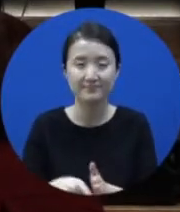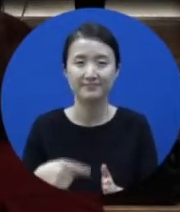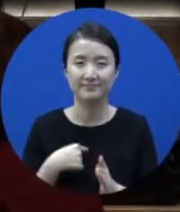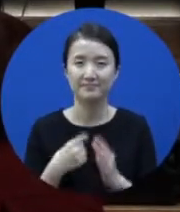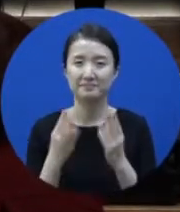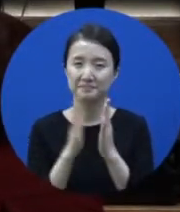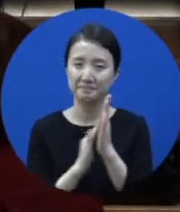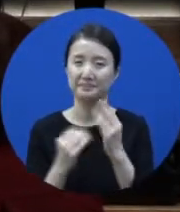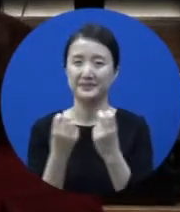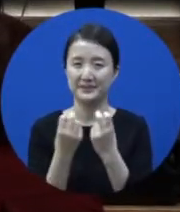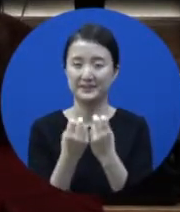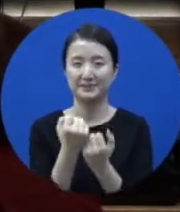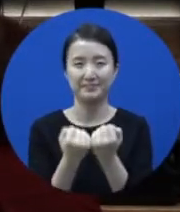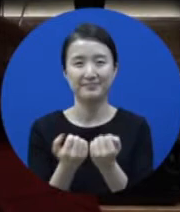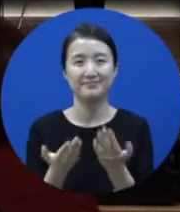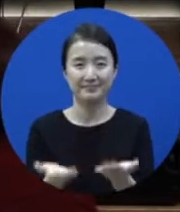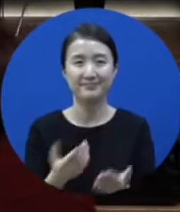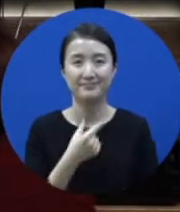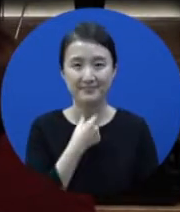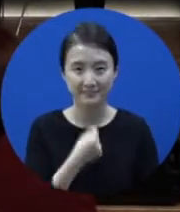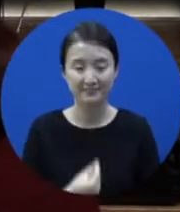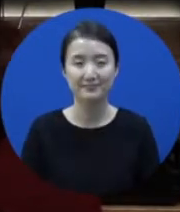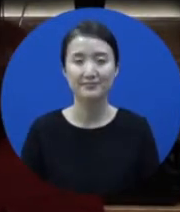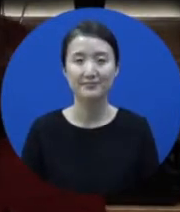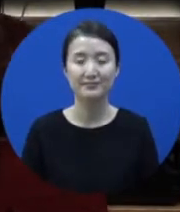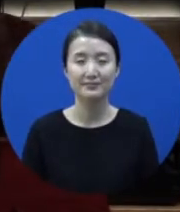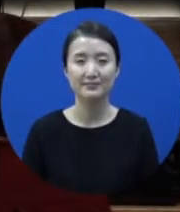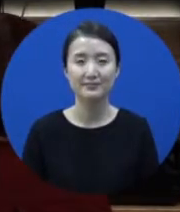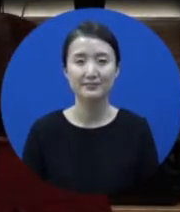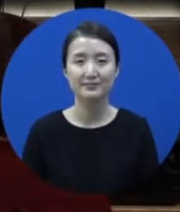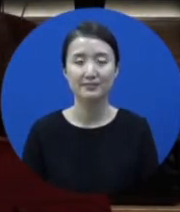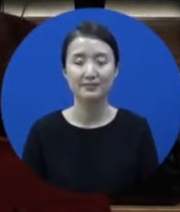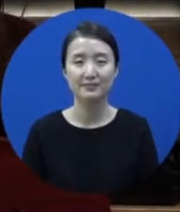그 노하우를 알려드리러 나왔습니다.